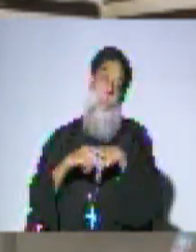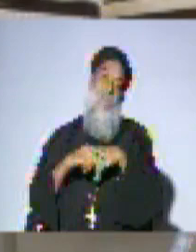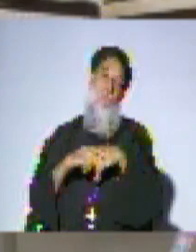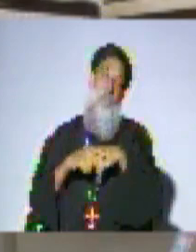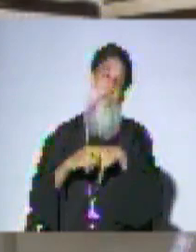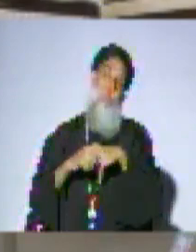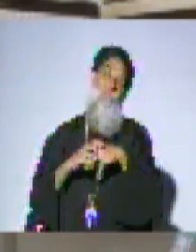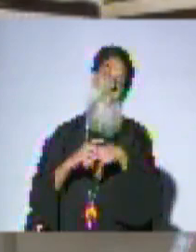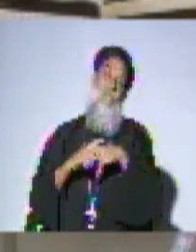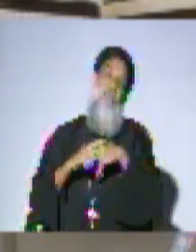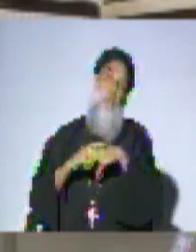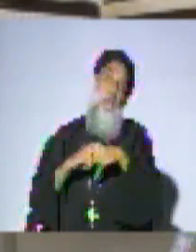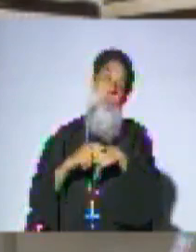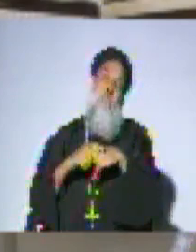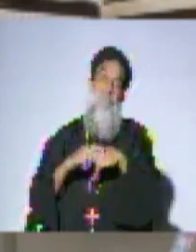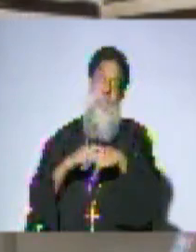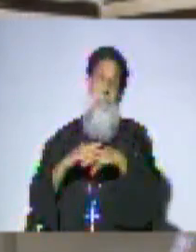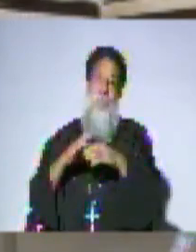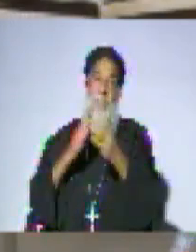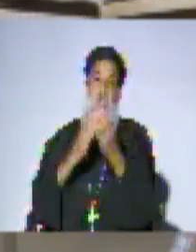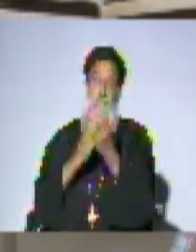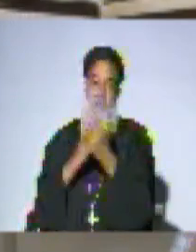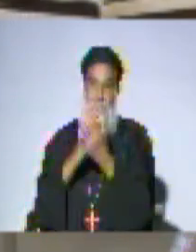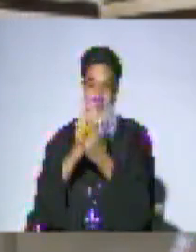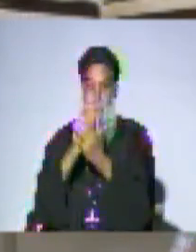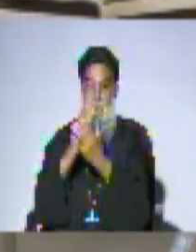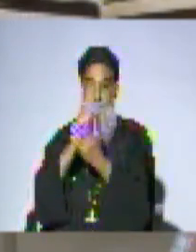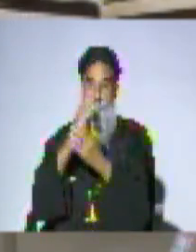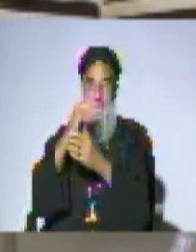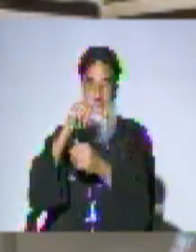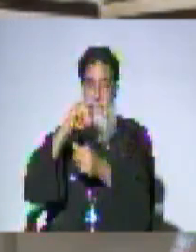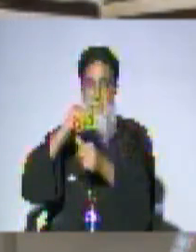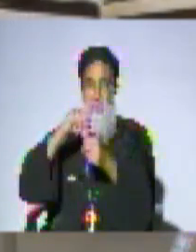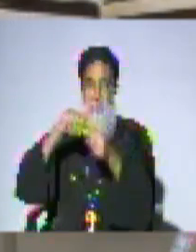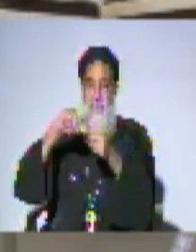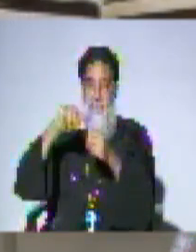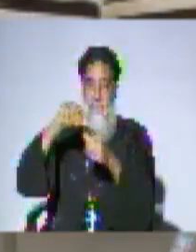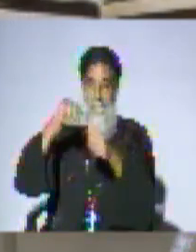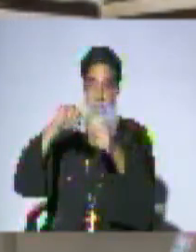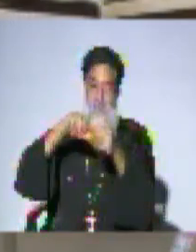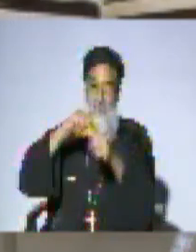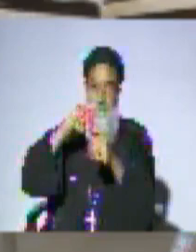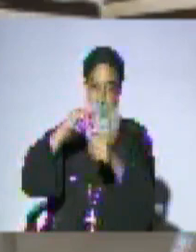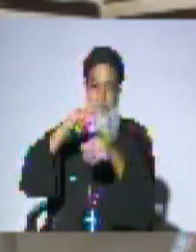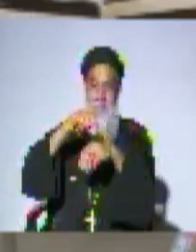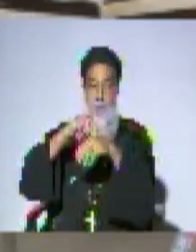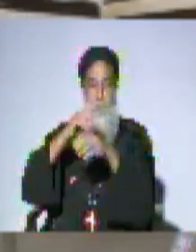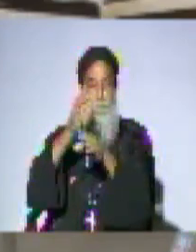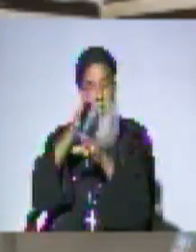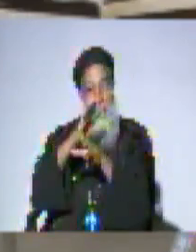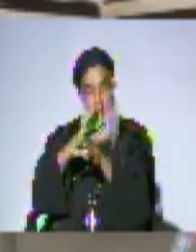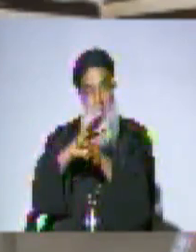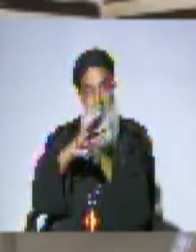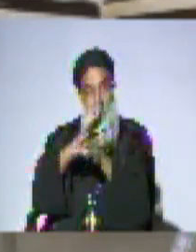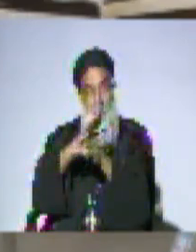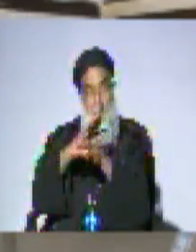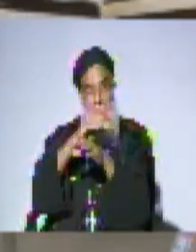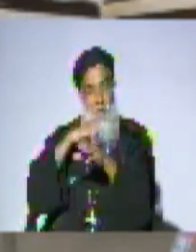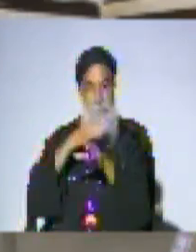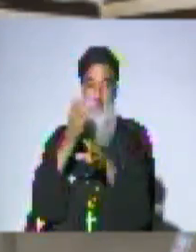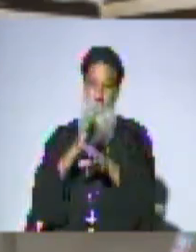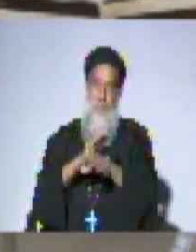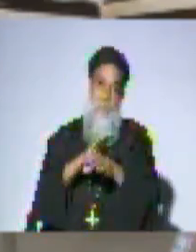خاضع على غير إرادته، يعني أحيانا يعني الإنسان بيموت، بيبقى عايز يموت.